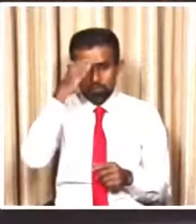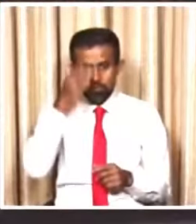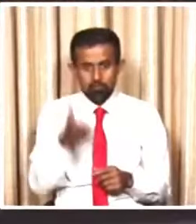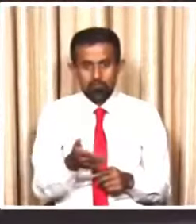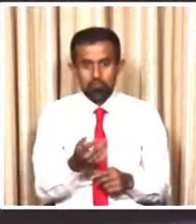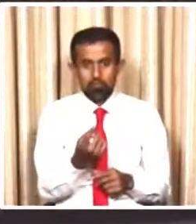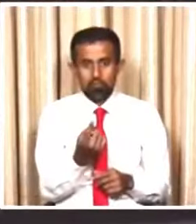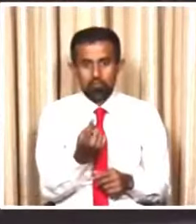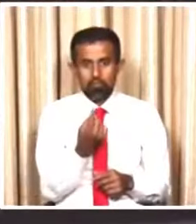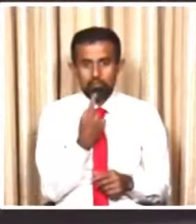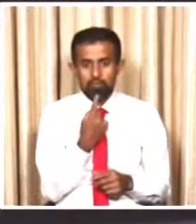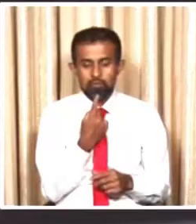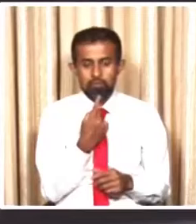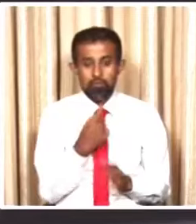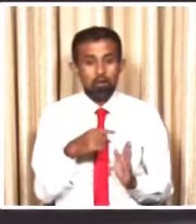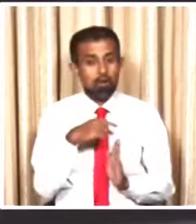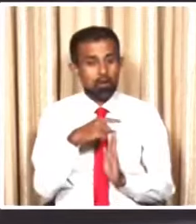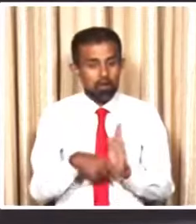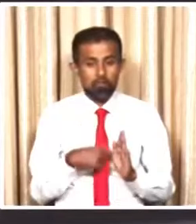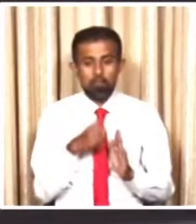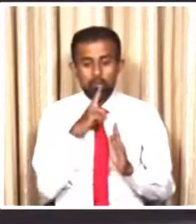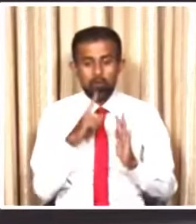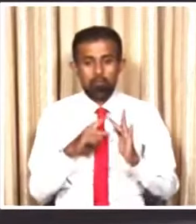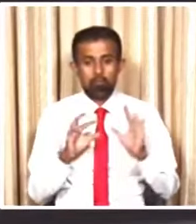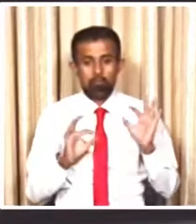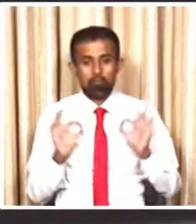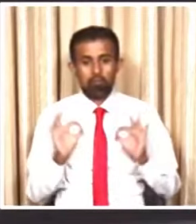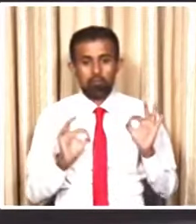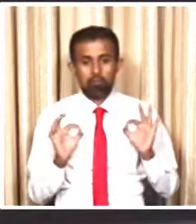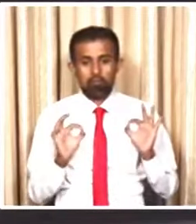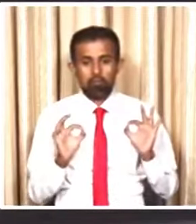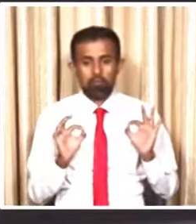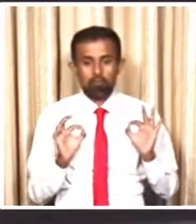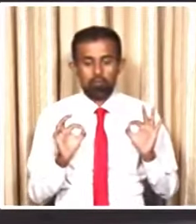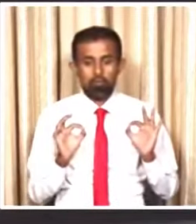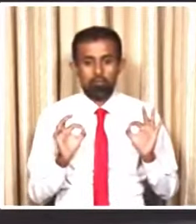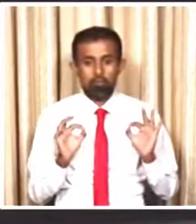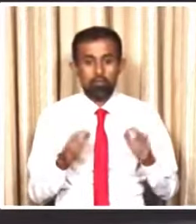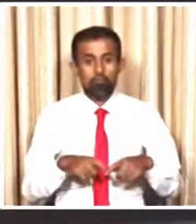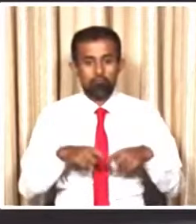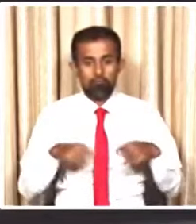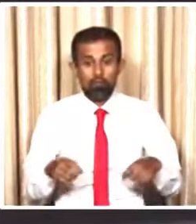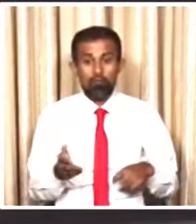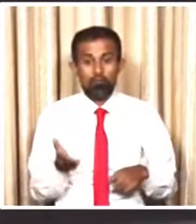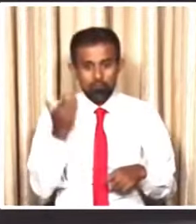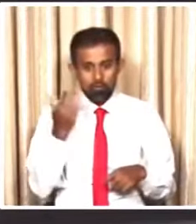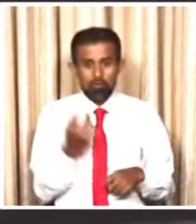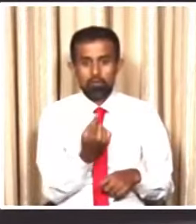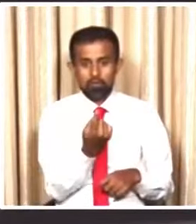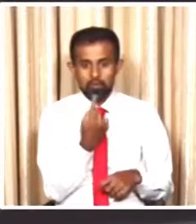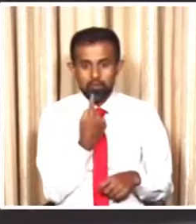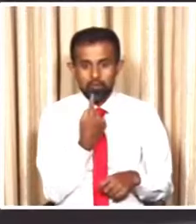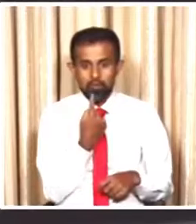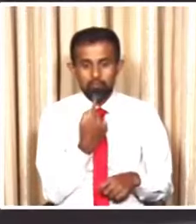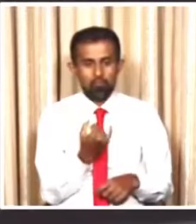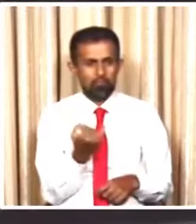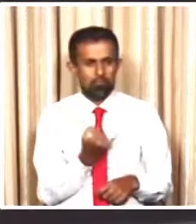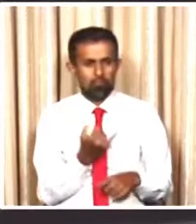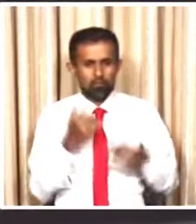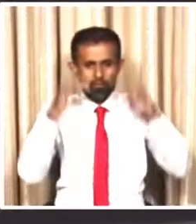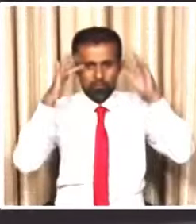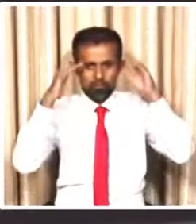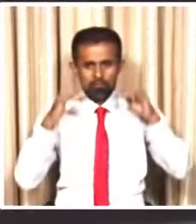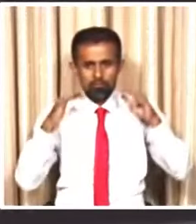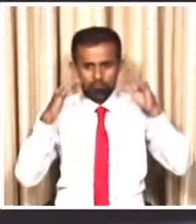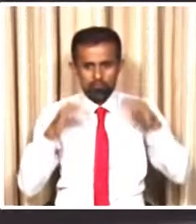කියනවා මුළු රටම රක්ෂණය කිරීමට දැවැන්ත වියදමක් යනවා කියලා. නමුත් මේ අයහපත් කාලගුණ